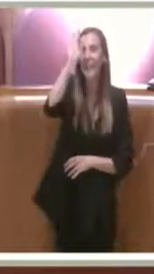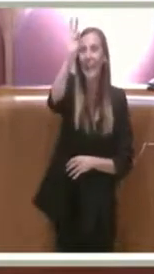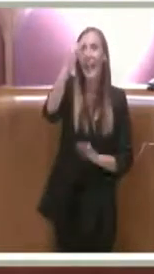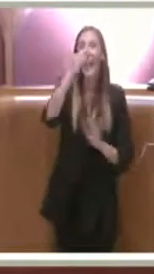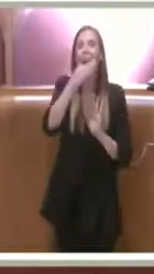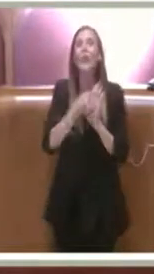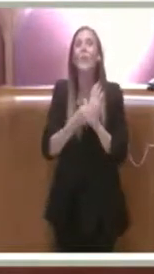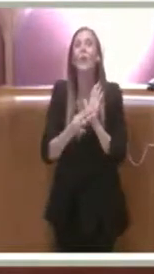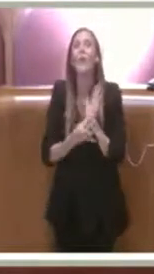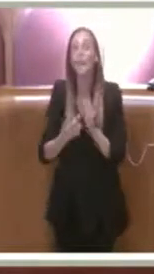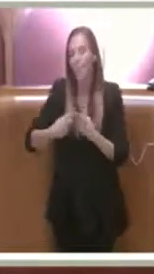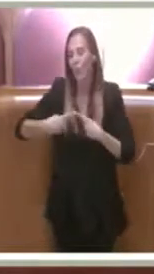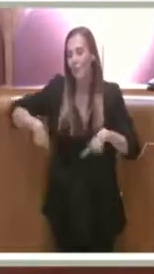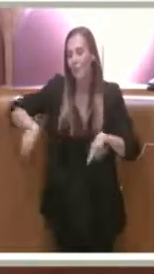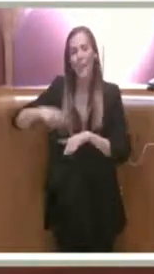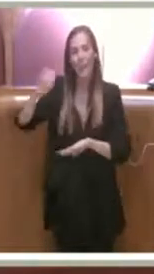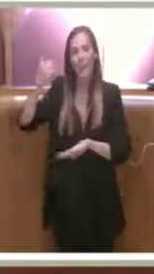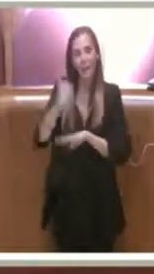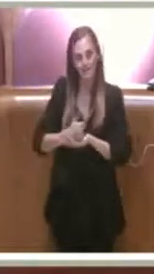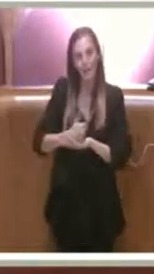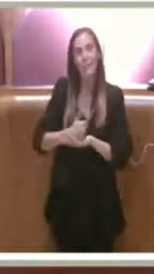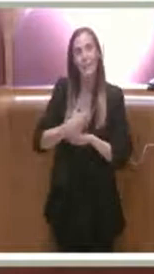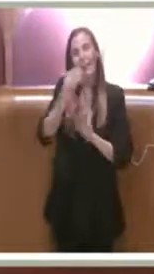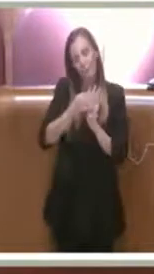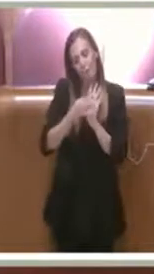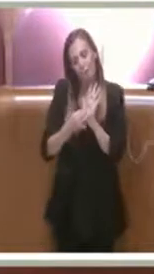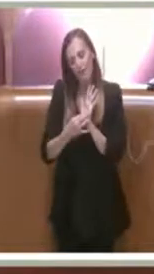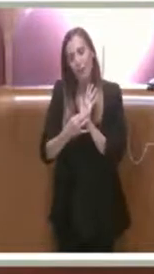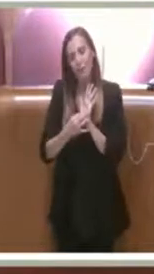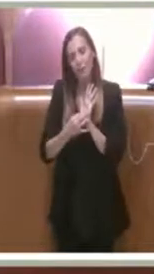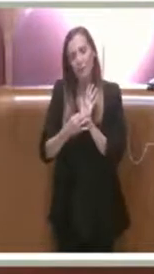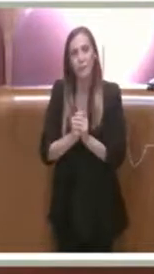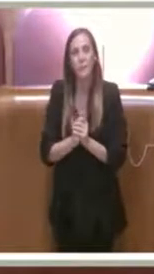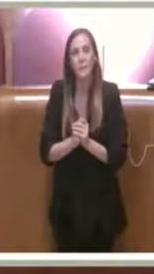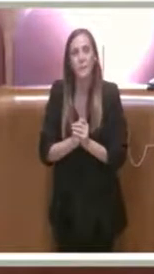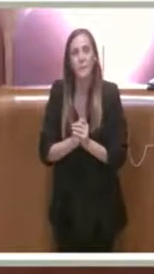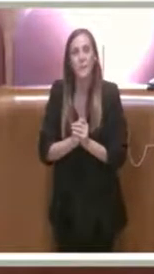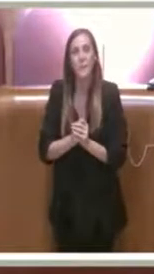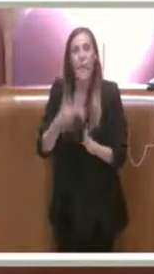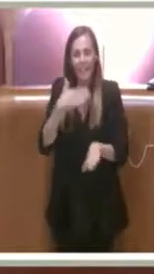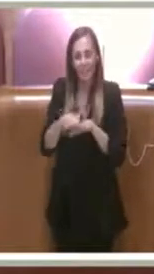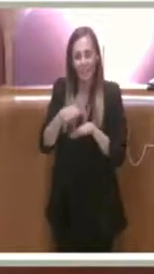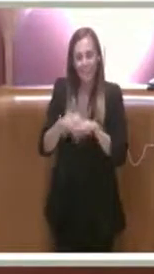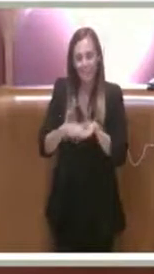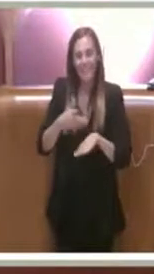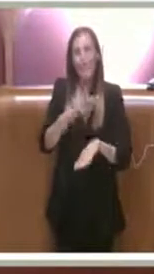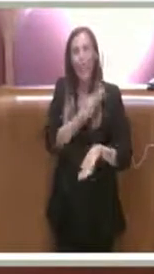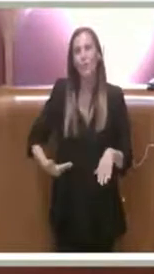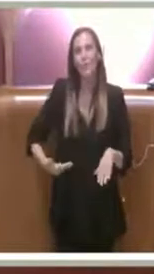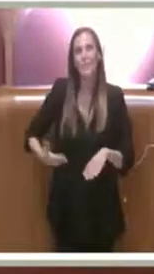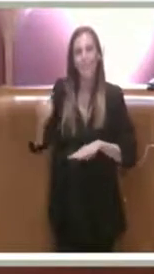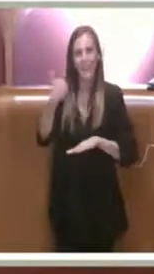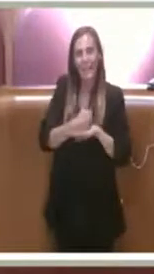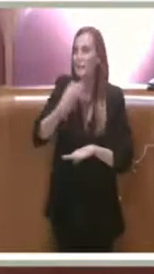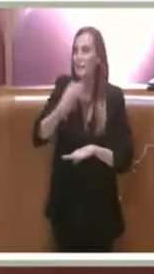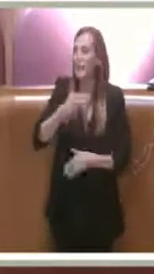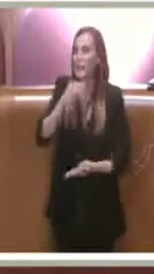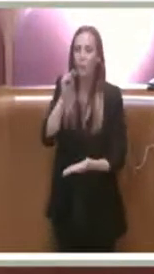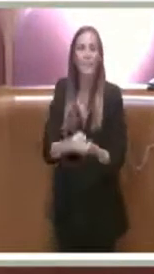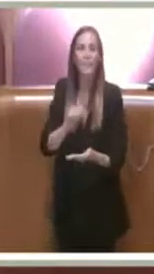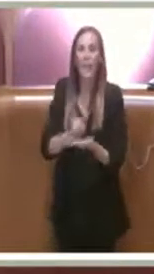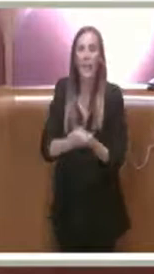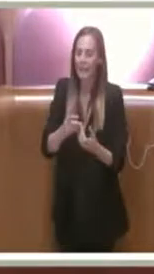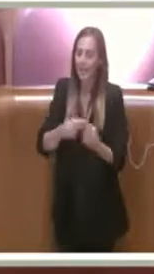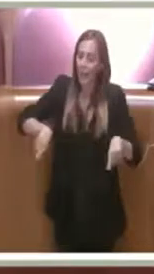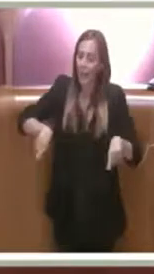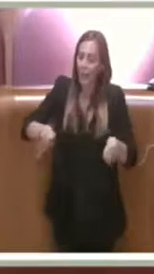regolamento dell'Assemblea Capitolina in diversi punti. L'esperienza di consigliere capitolino, sempre presente in aula, cosa che purtroppo non